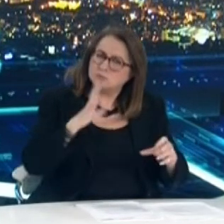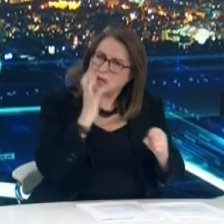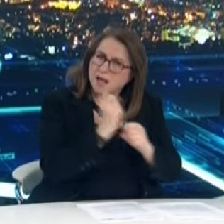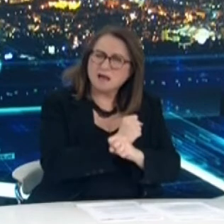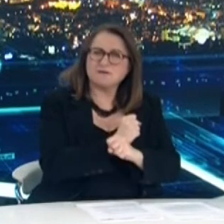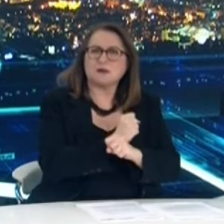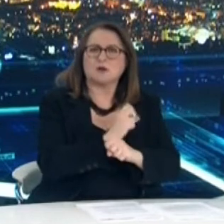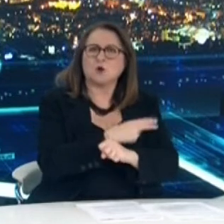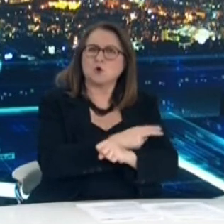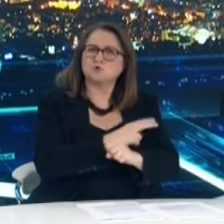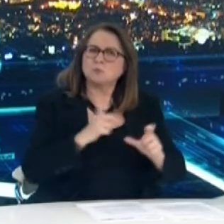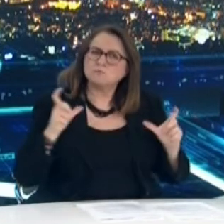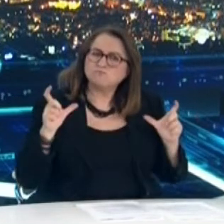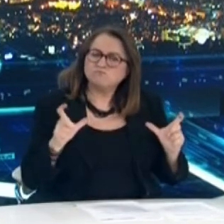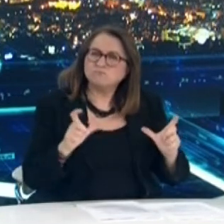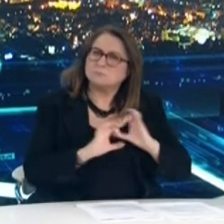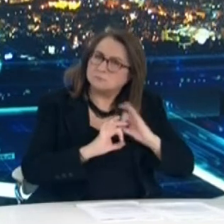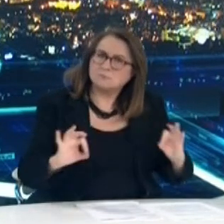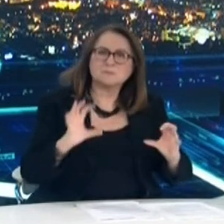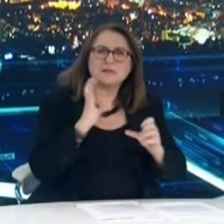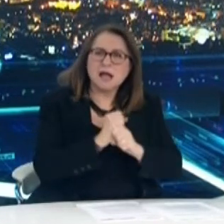επιτυχώς. Έχουν ληφθεί